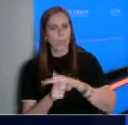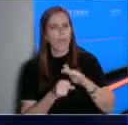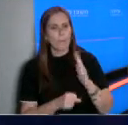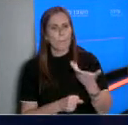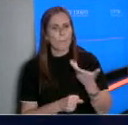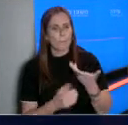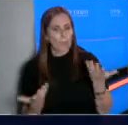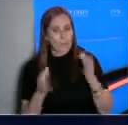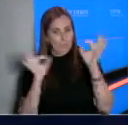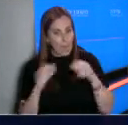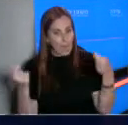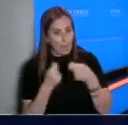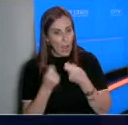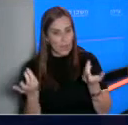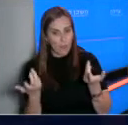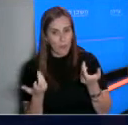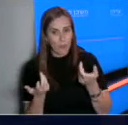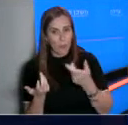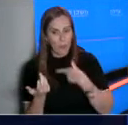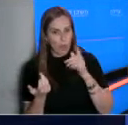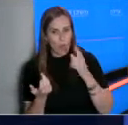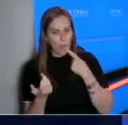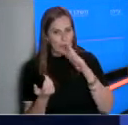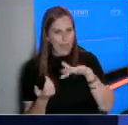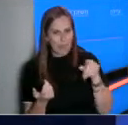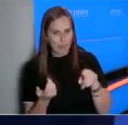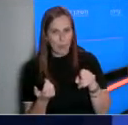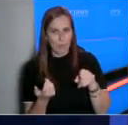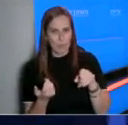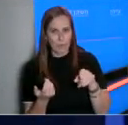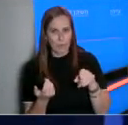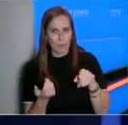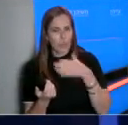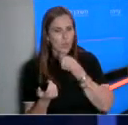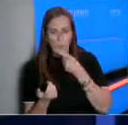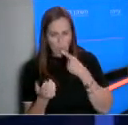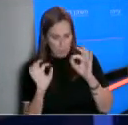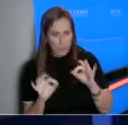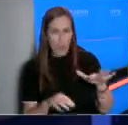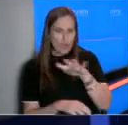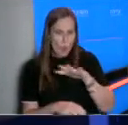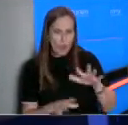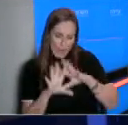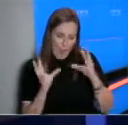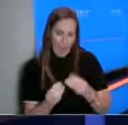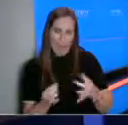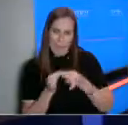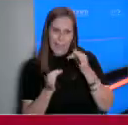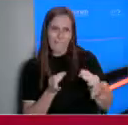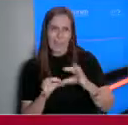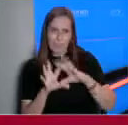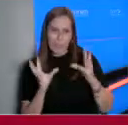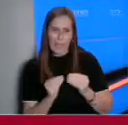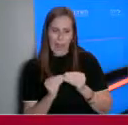מה, אין בכלל קשר, כאילו, אני לא רק בהכרח מדבר על ילדים שהם יהודים יוצאי אתיופיה, אני מדבר על השכונות באופן כללי, על פריפריה